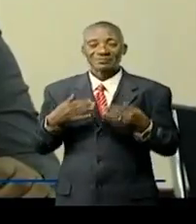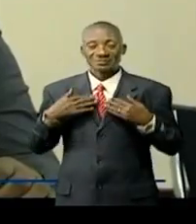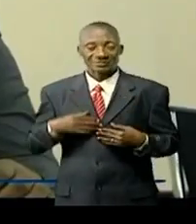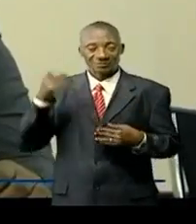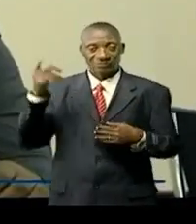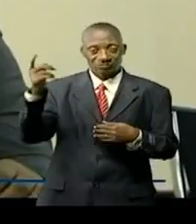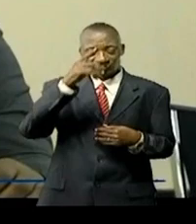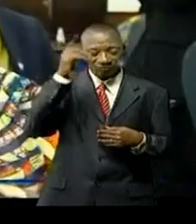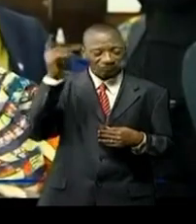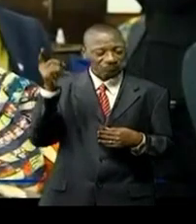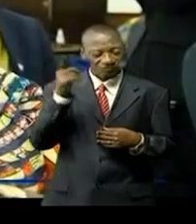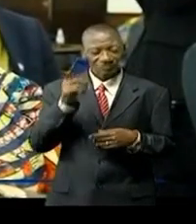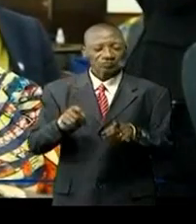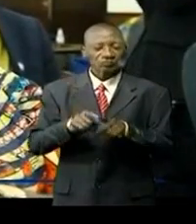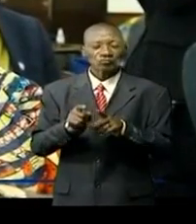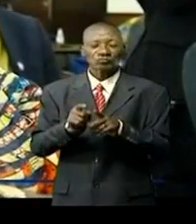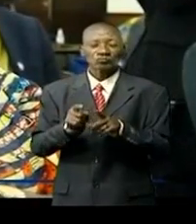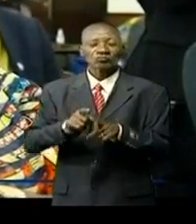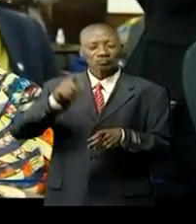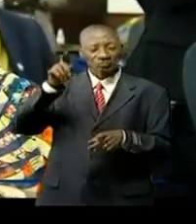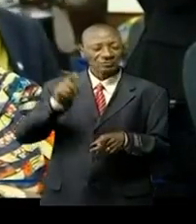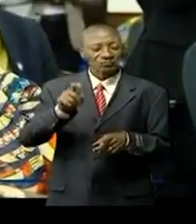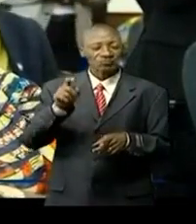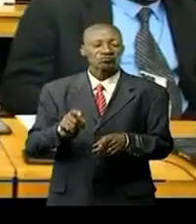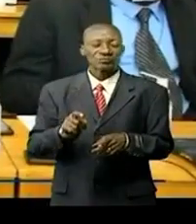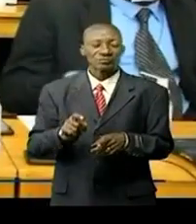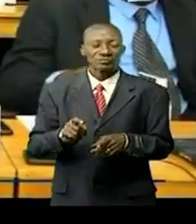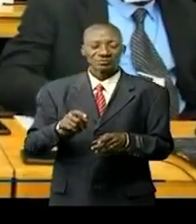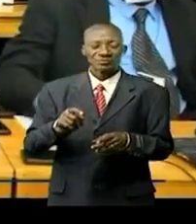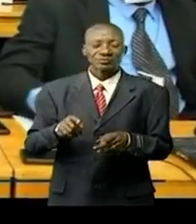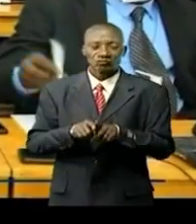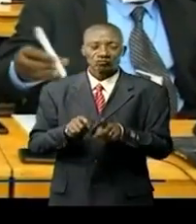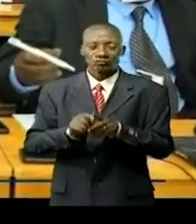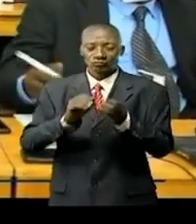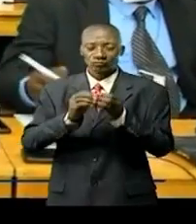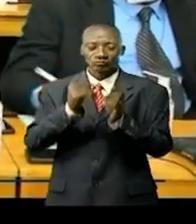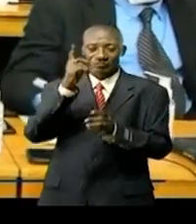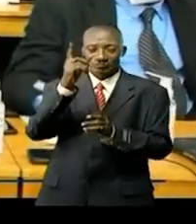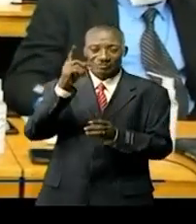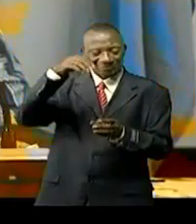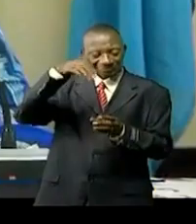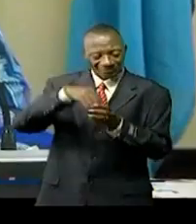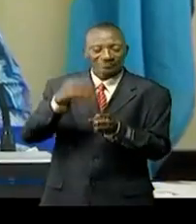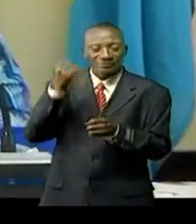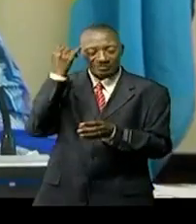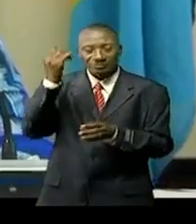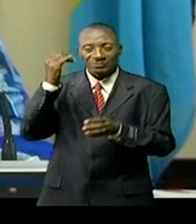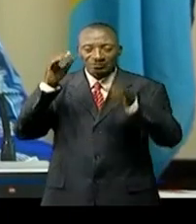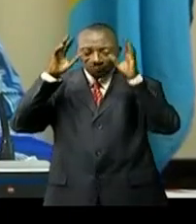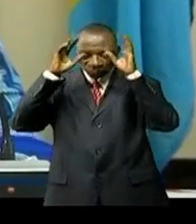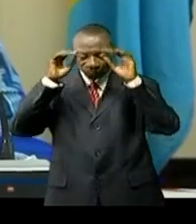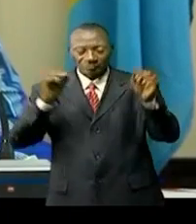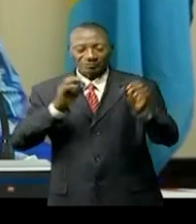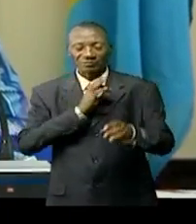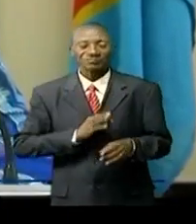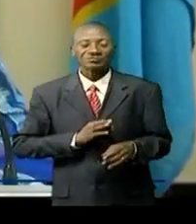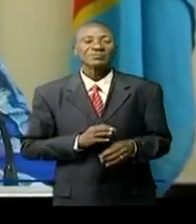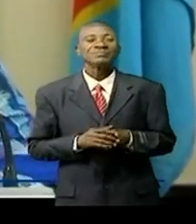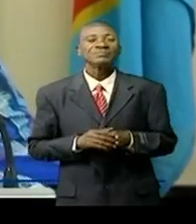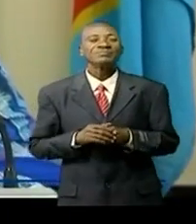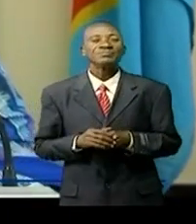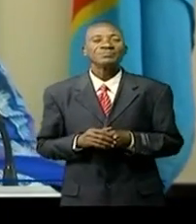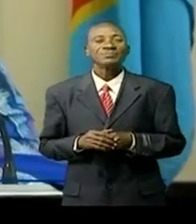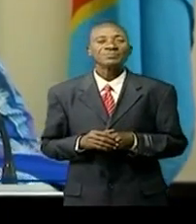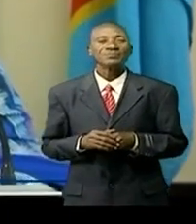un devoir et une priorité selon la vision du chef de l'État. Comme l'a si bien dit le président de la République,